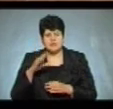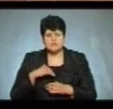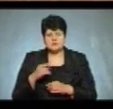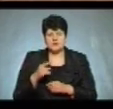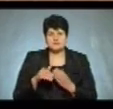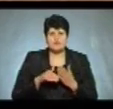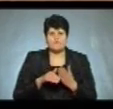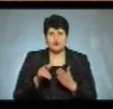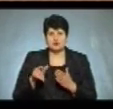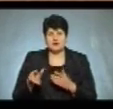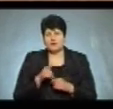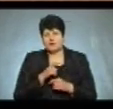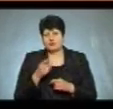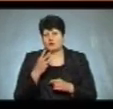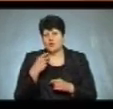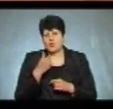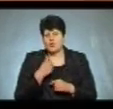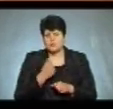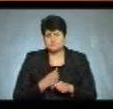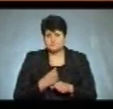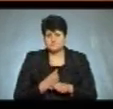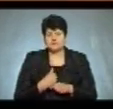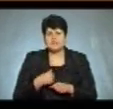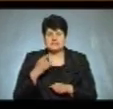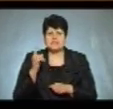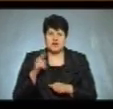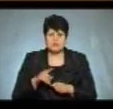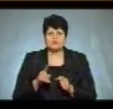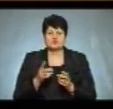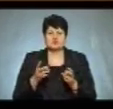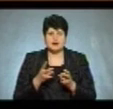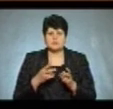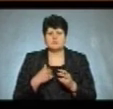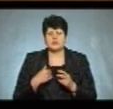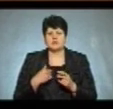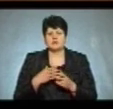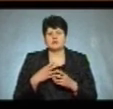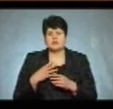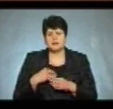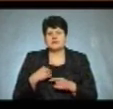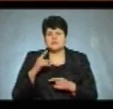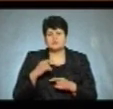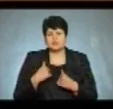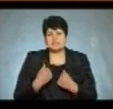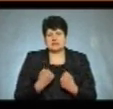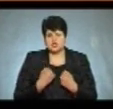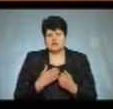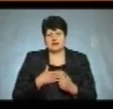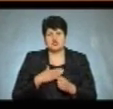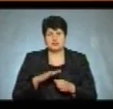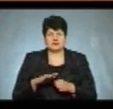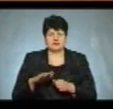тернопільськими волонтерами впродовж 3 років. Ми знаємо, що треба миру і спокою, ми знаємо, що нас захищають наші